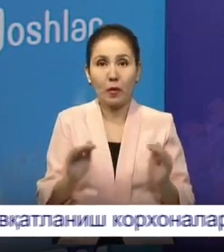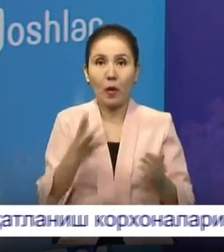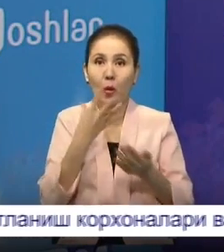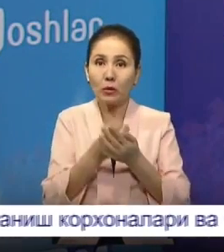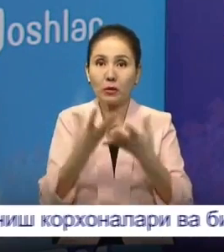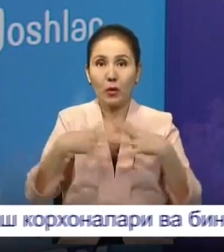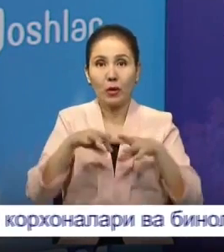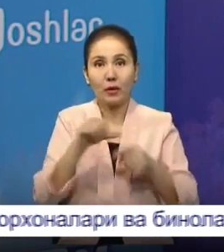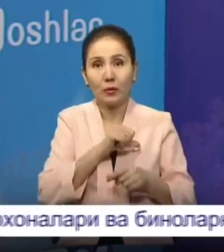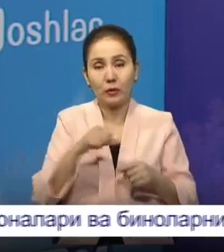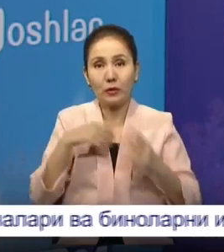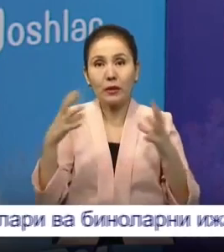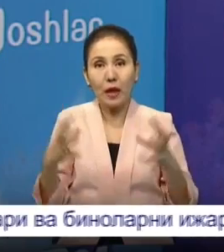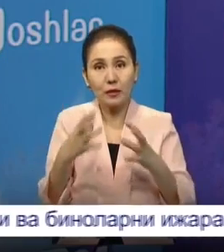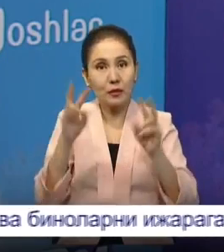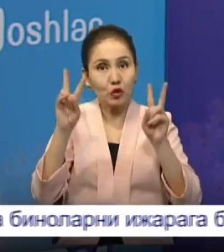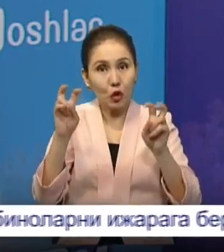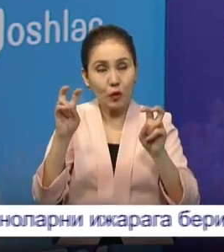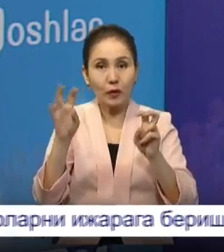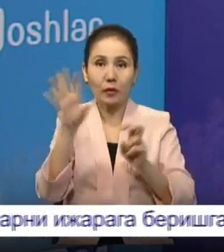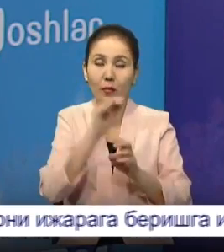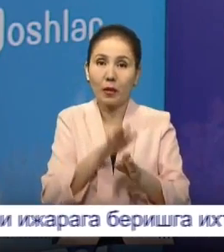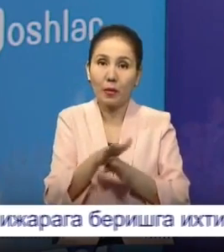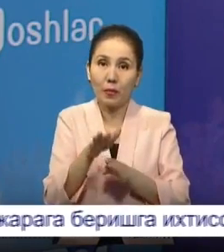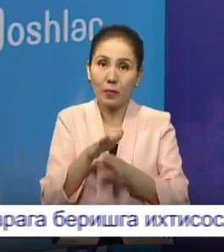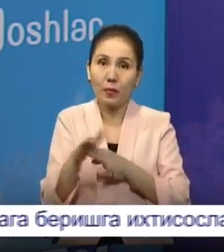oilangni o'zing asra shioriga amal qilib,